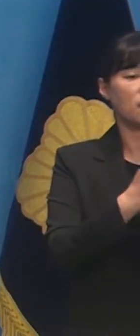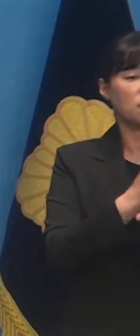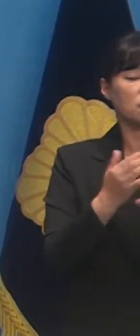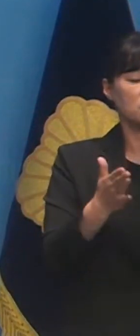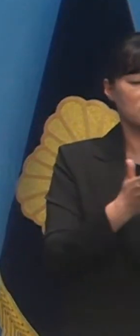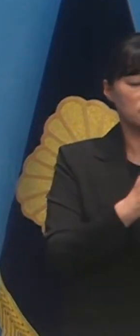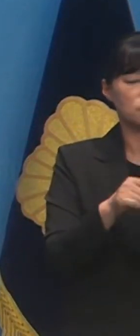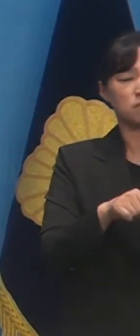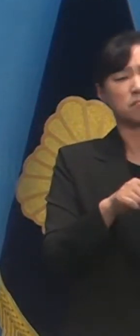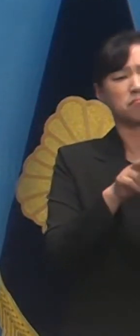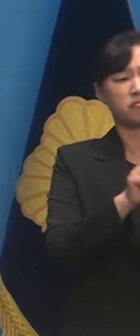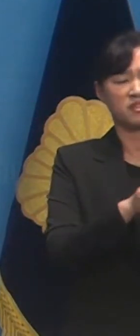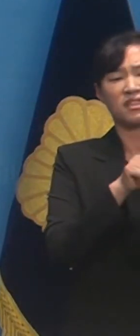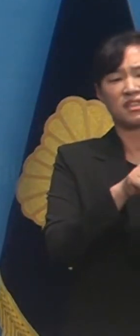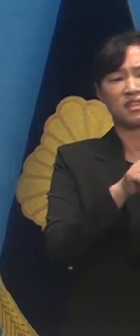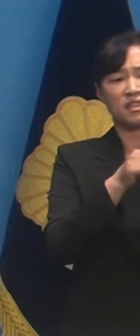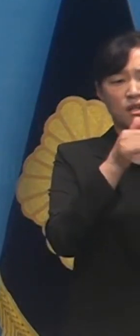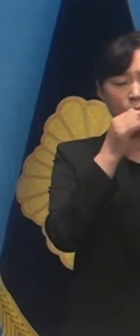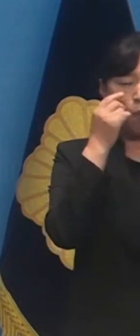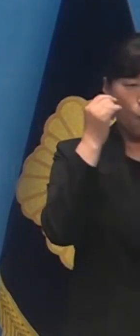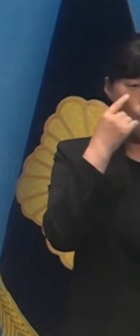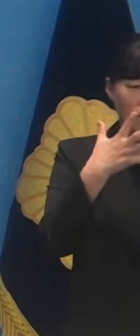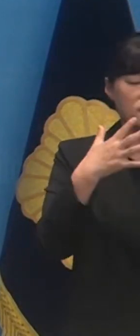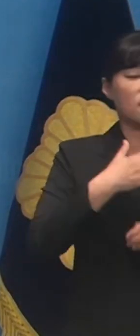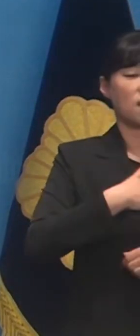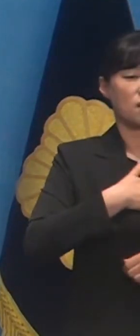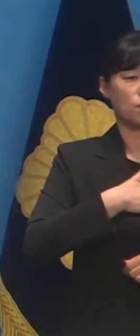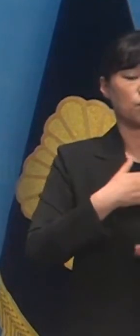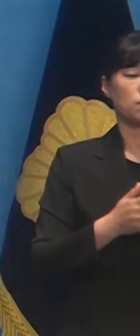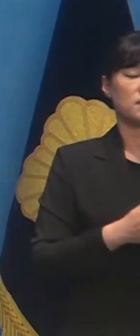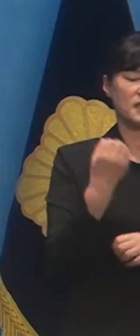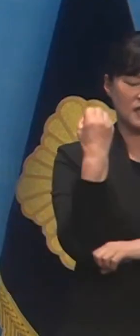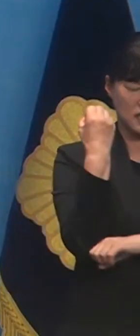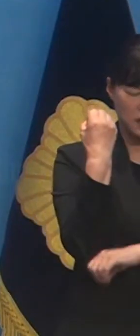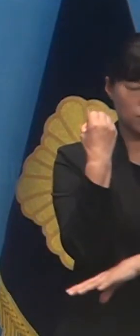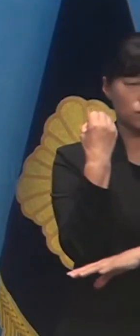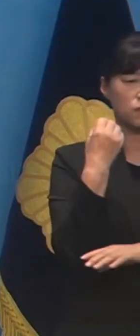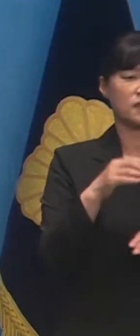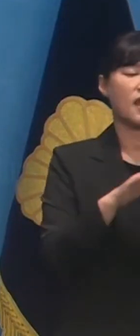비롯된 결과임을 명확히 인식하고